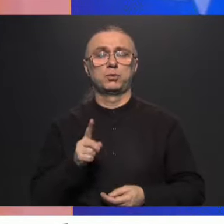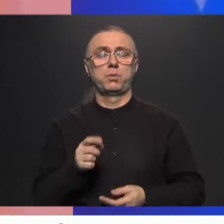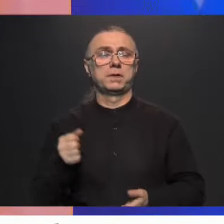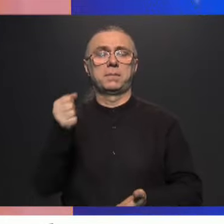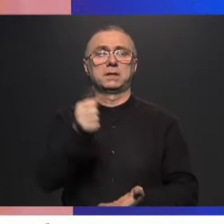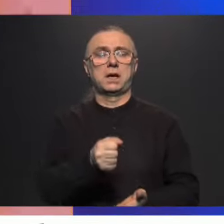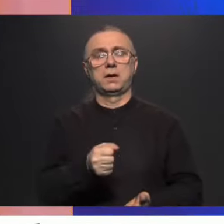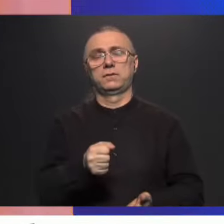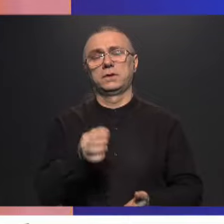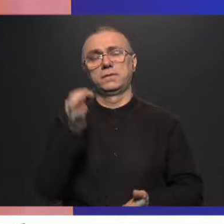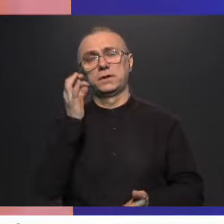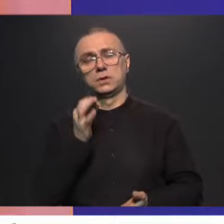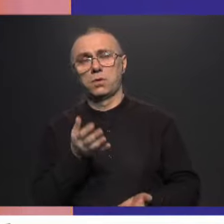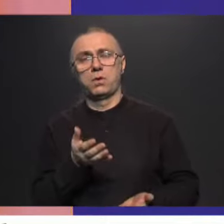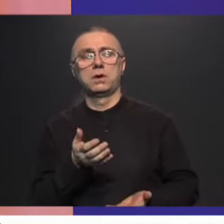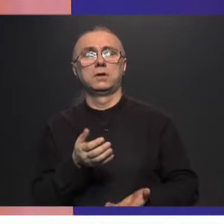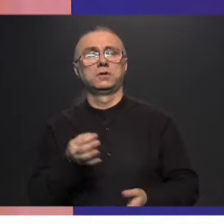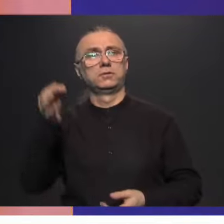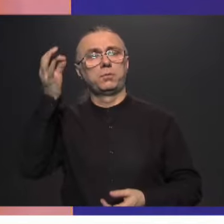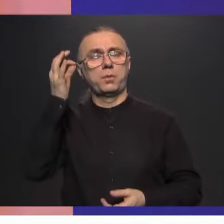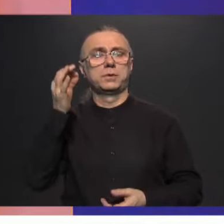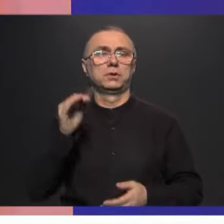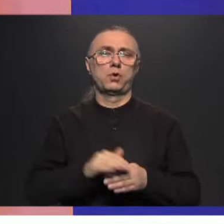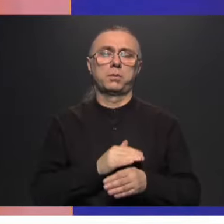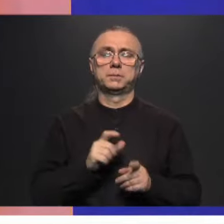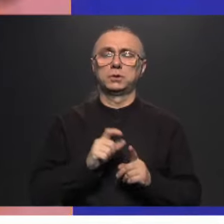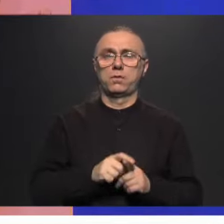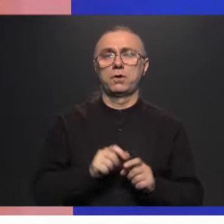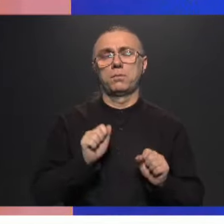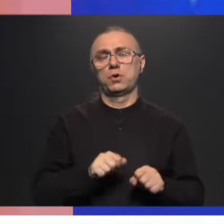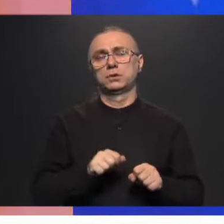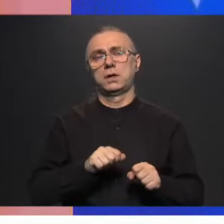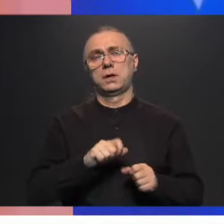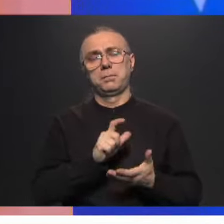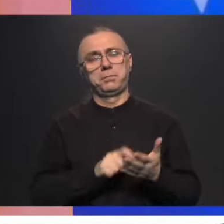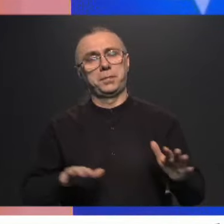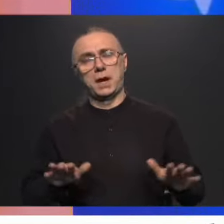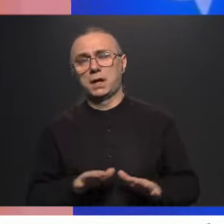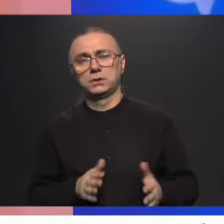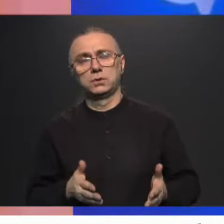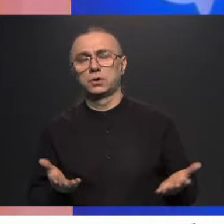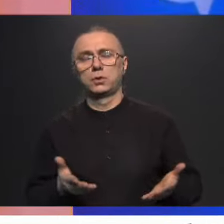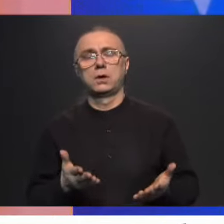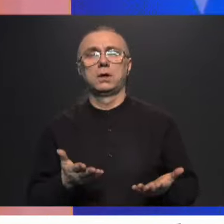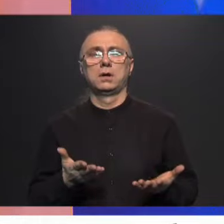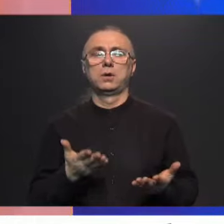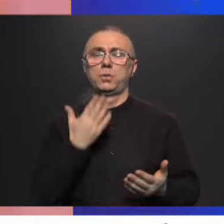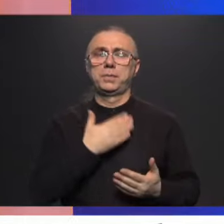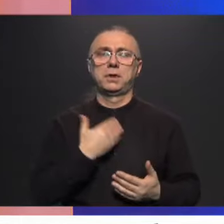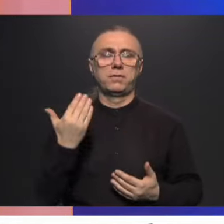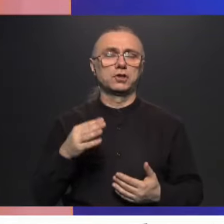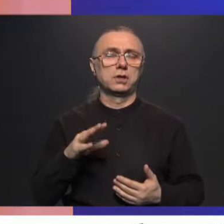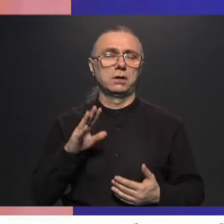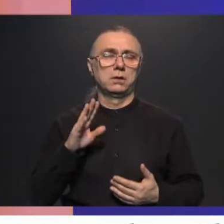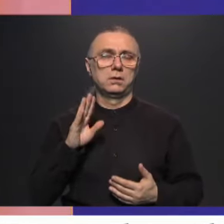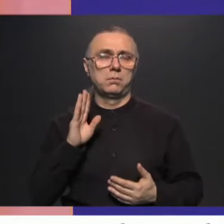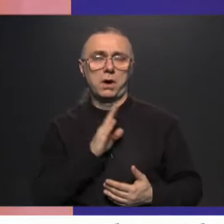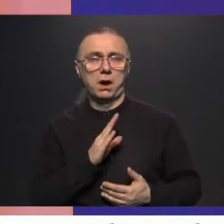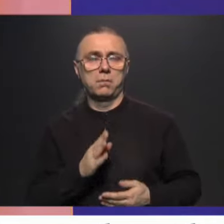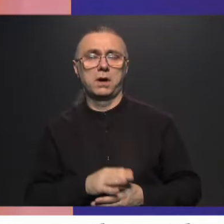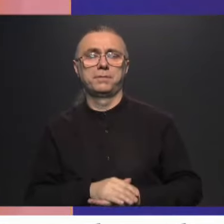да? Вспомнить добрым словом, может быть, даже песню какую-то спеть, которую любила мама ваша, да, посмотреть, может быть,